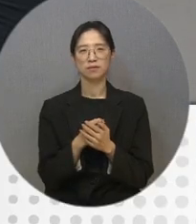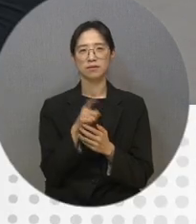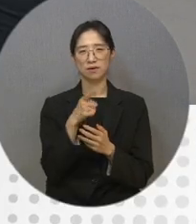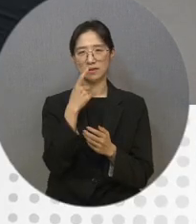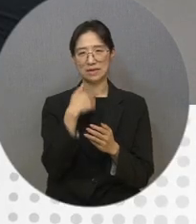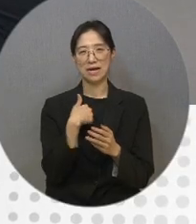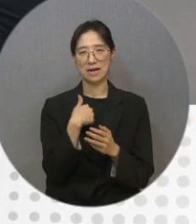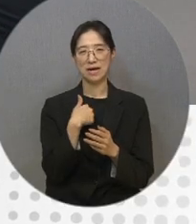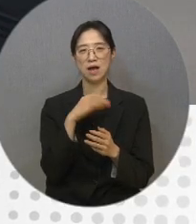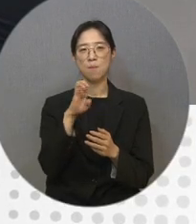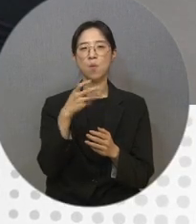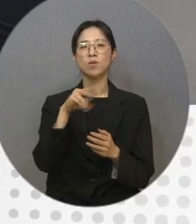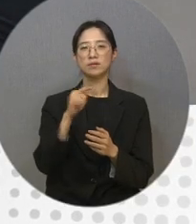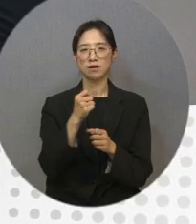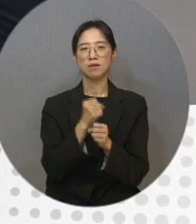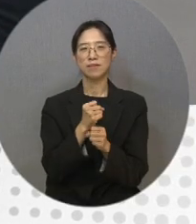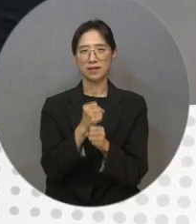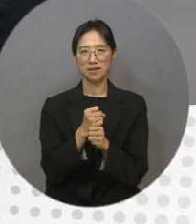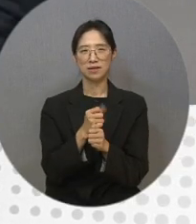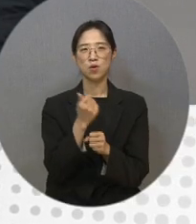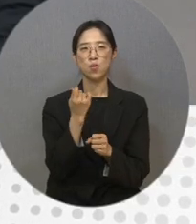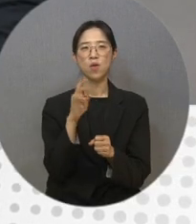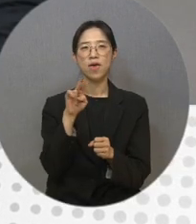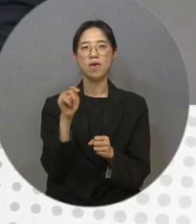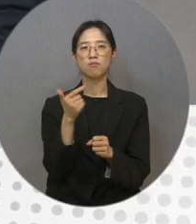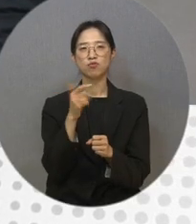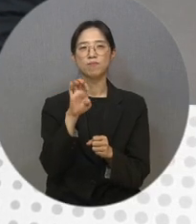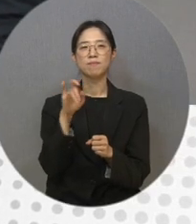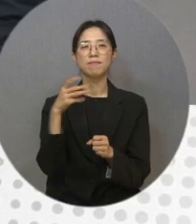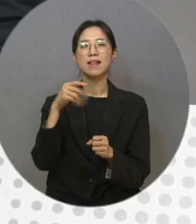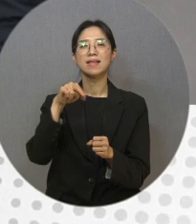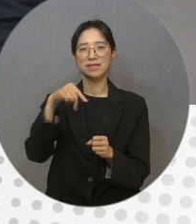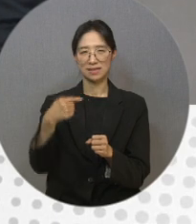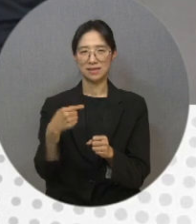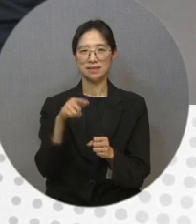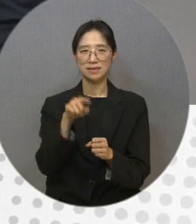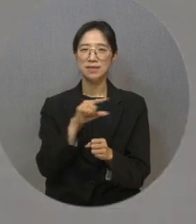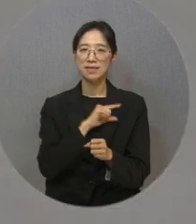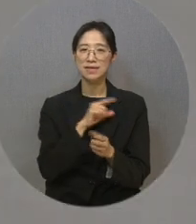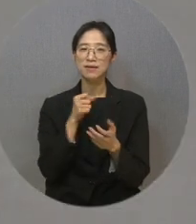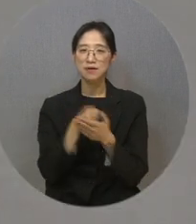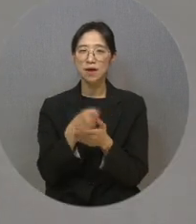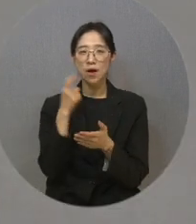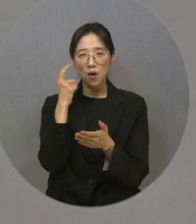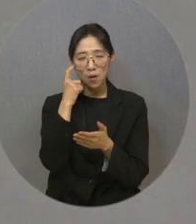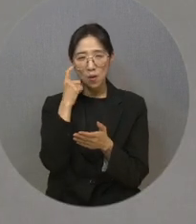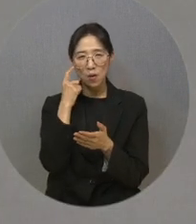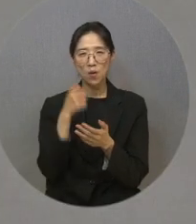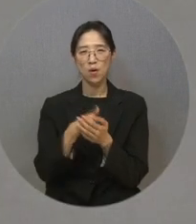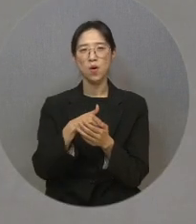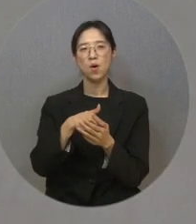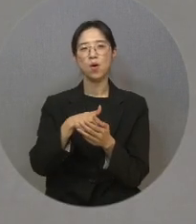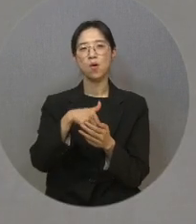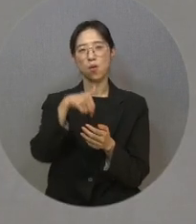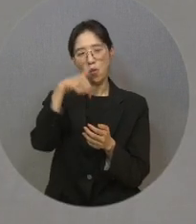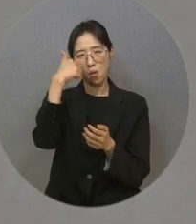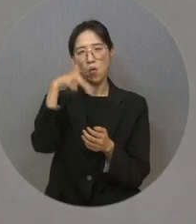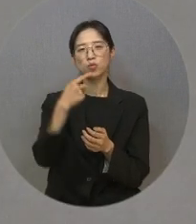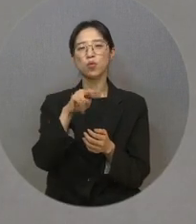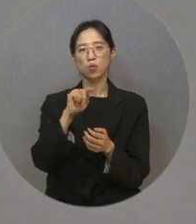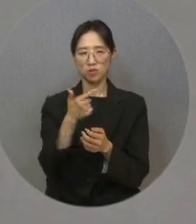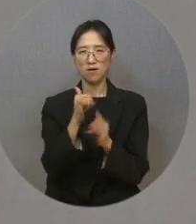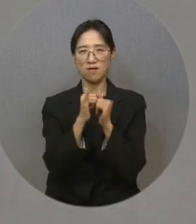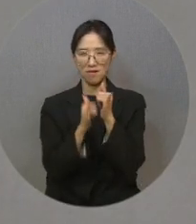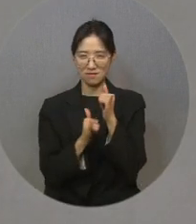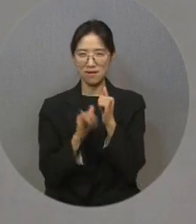제가 포천에 만든 우리 회문 팰리스라는 곳입니다. 왜 회문이라고 했냐면 고조선의 역사 우리 배달